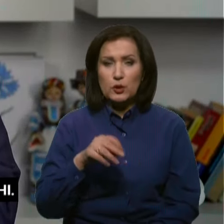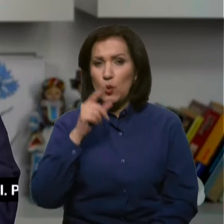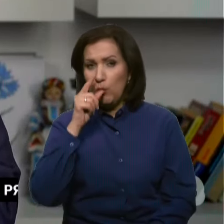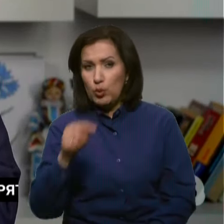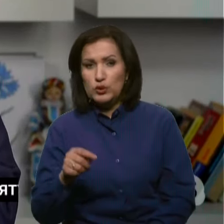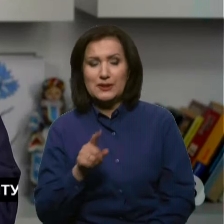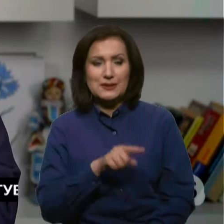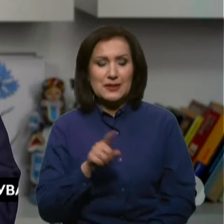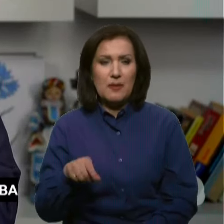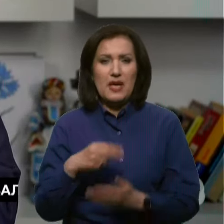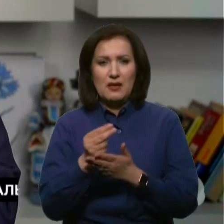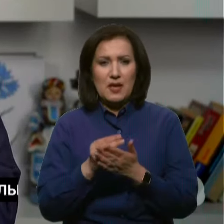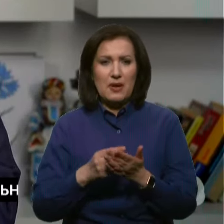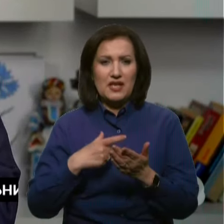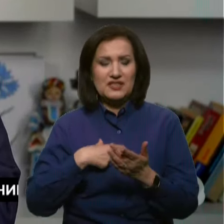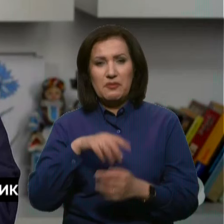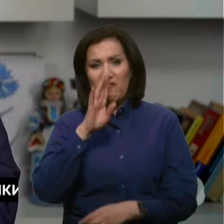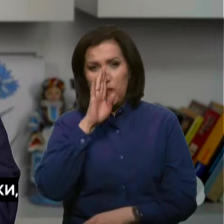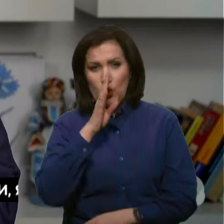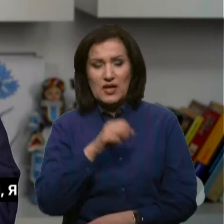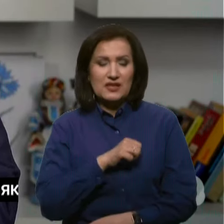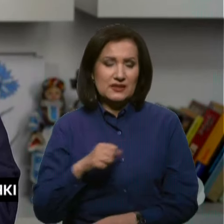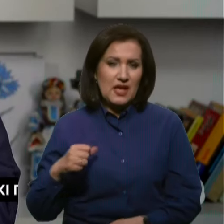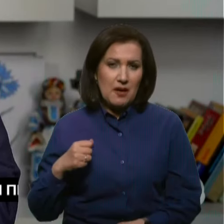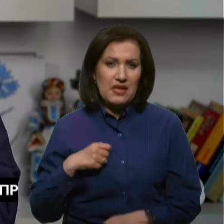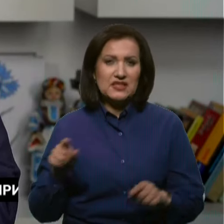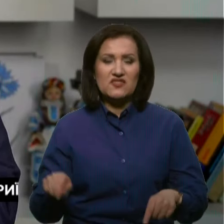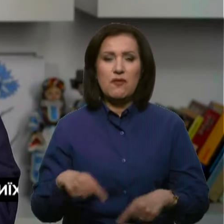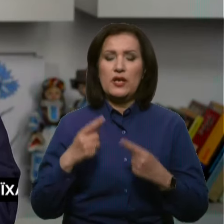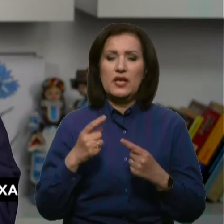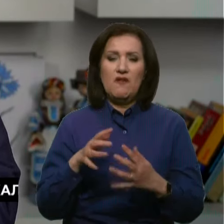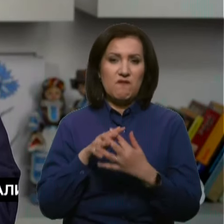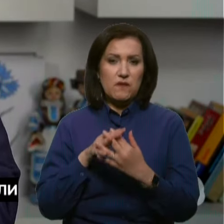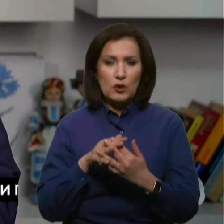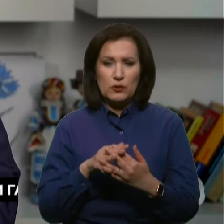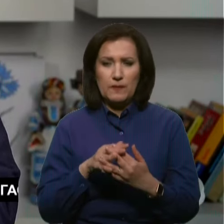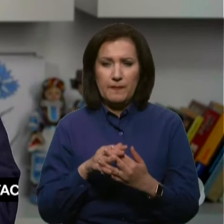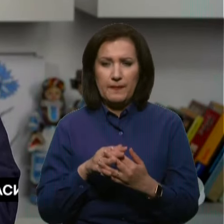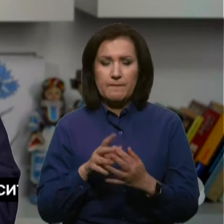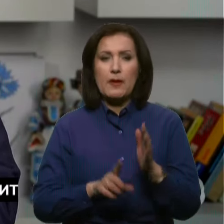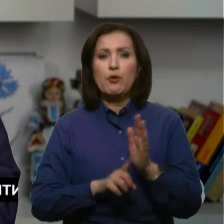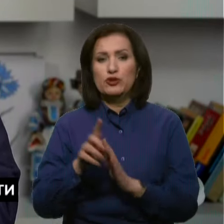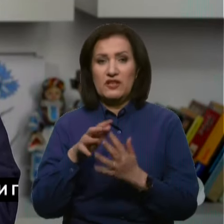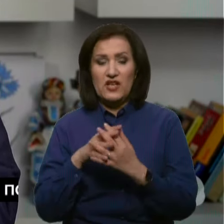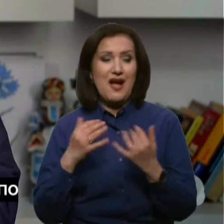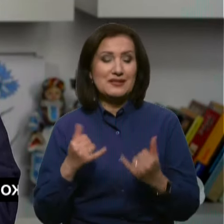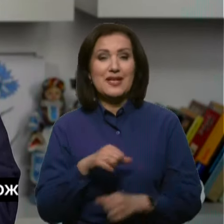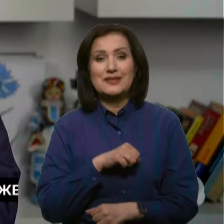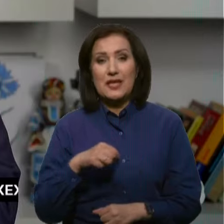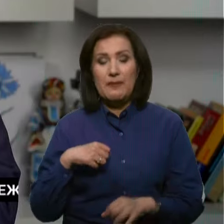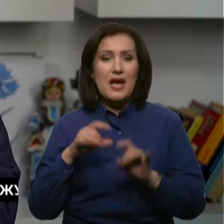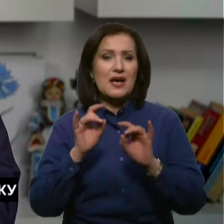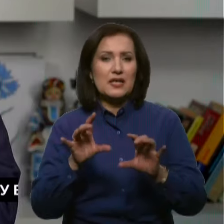Пуцін самі намалявалі сябе ворагаў, самі стварылі вайну, пачалі вайну, а зараз